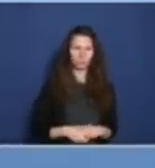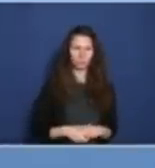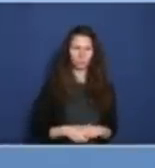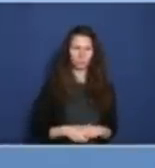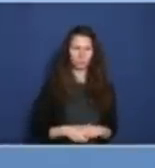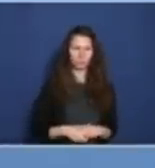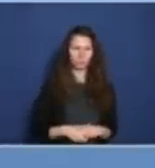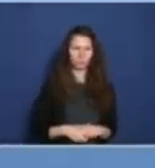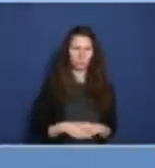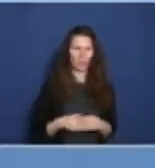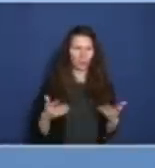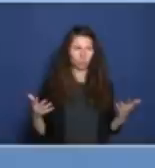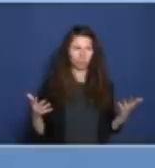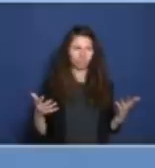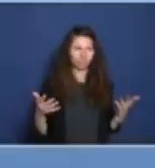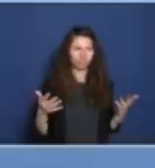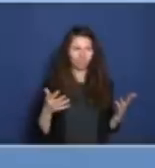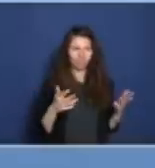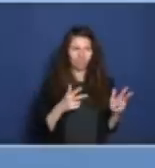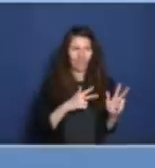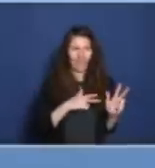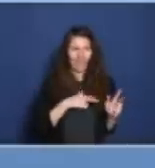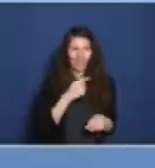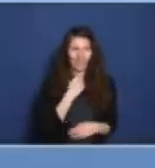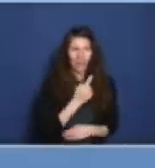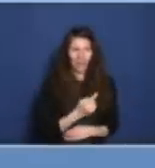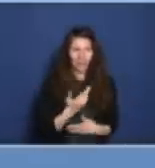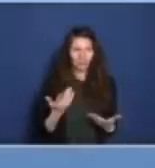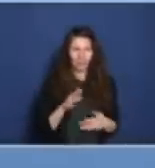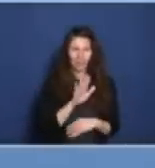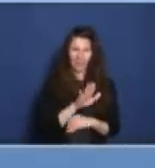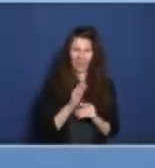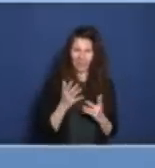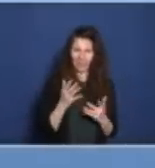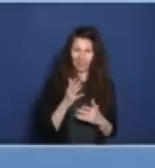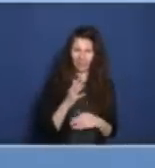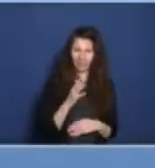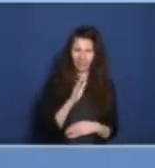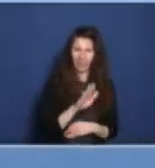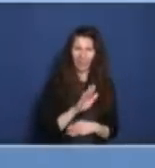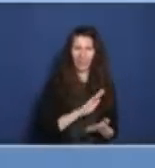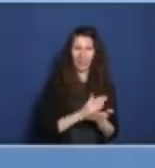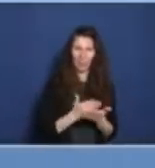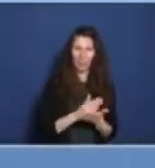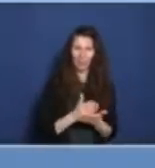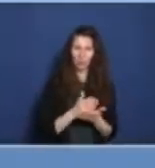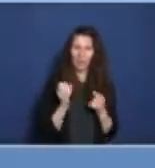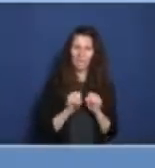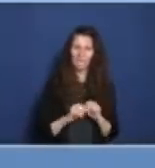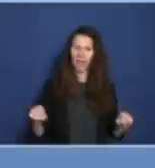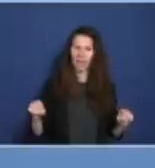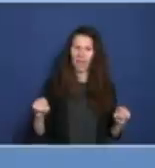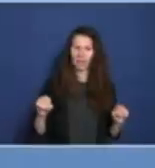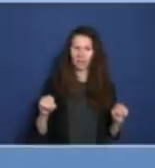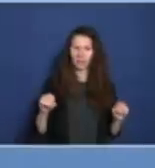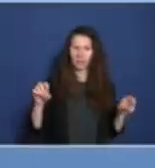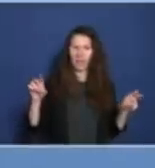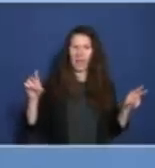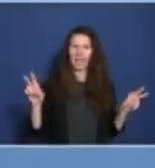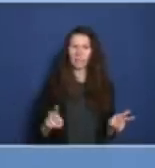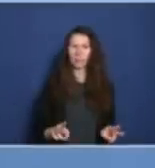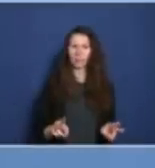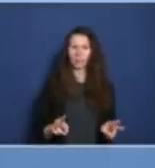Ich, ehrlich gesagt, Ihre Argument hat, Ihre Interpretation von Freiheitseinbuße mag,